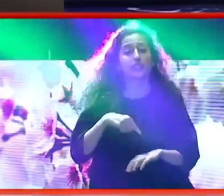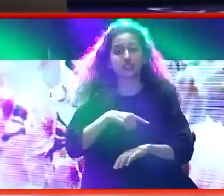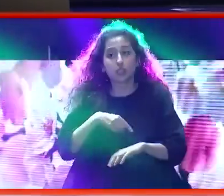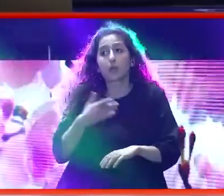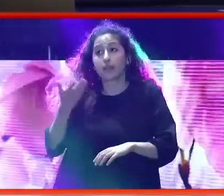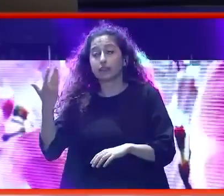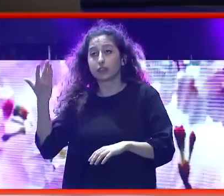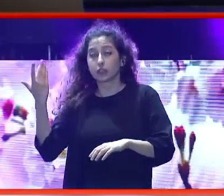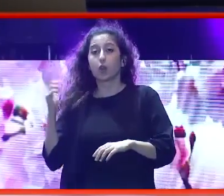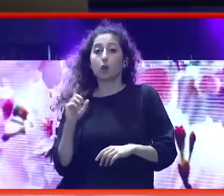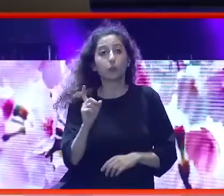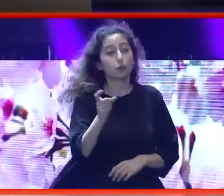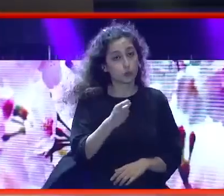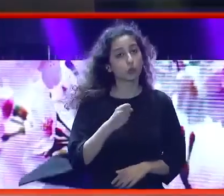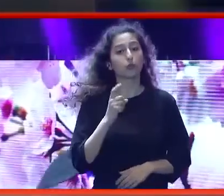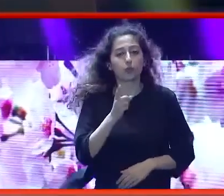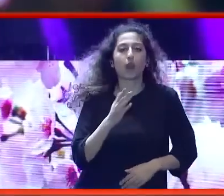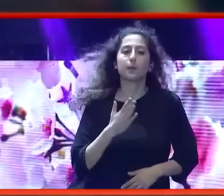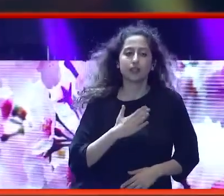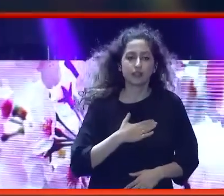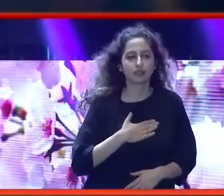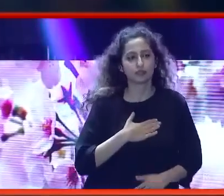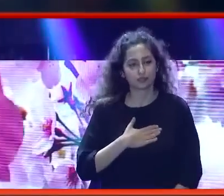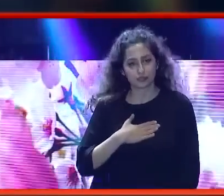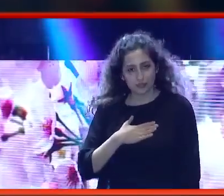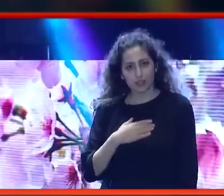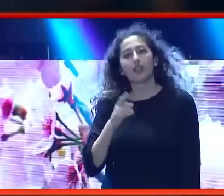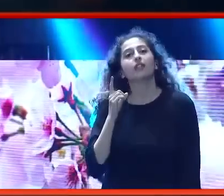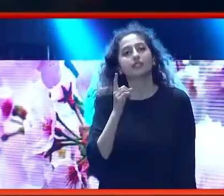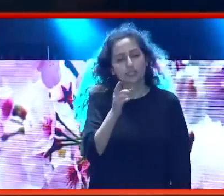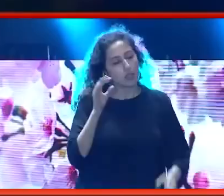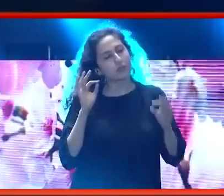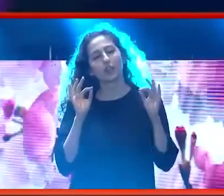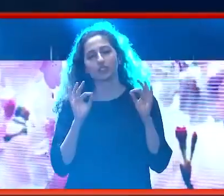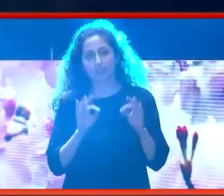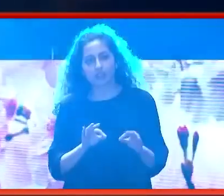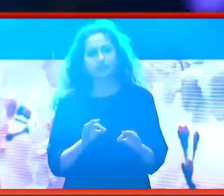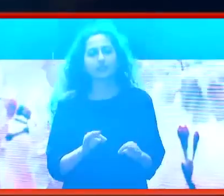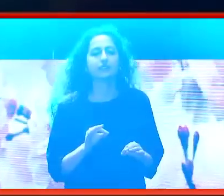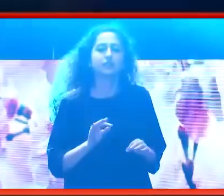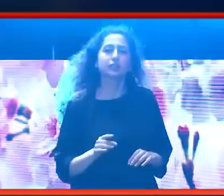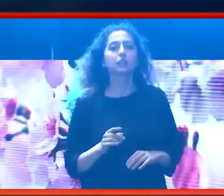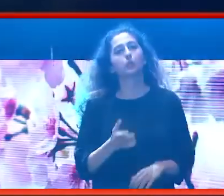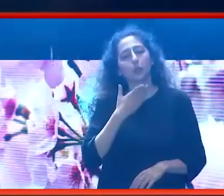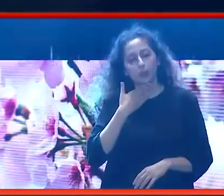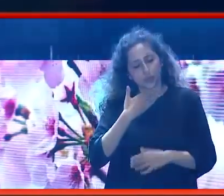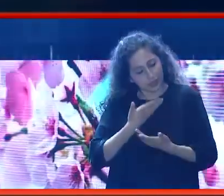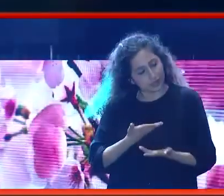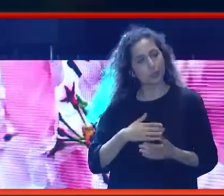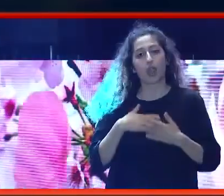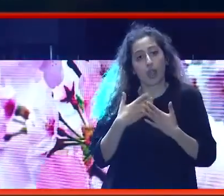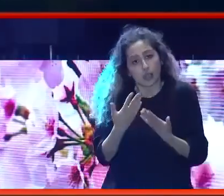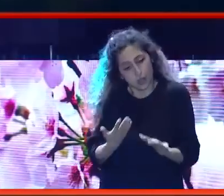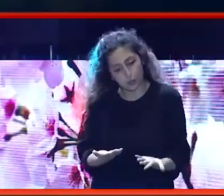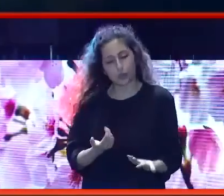Savunmasız bir zamandı, bulduğunda beni sen başlattın, boyun